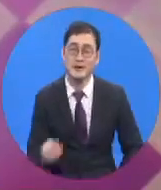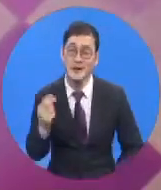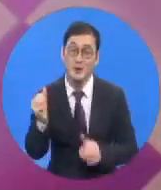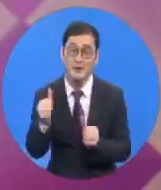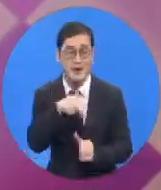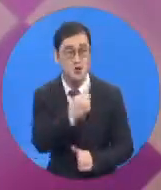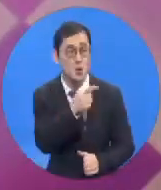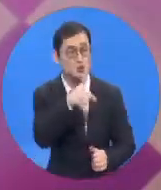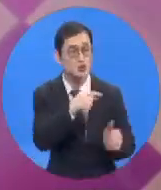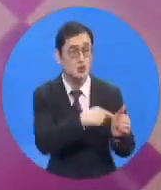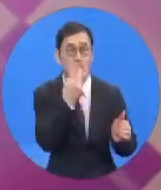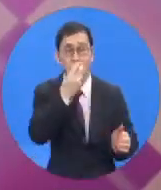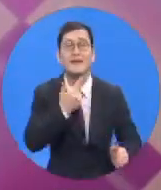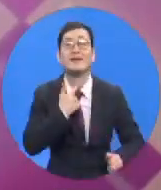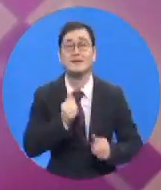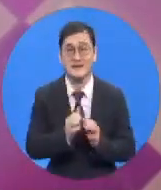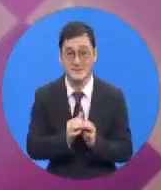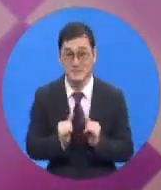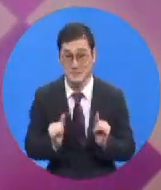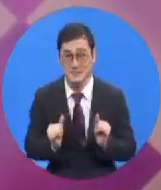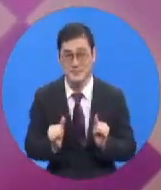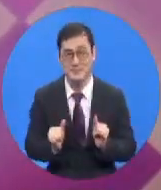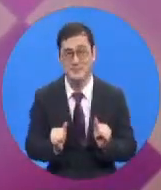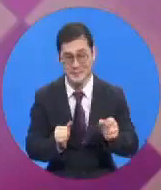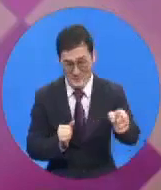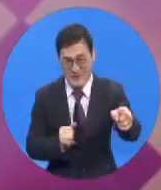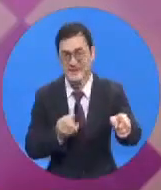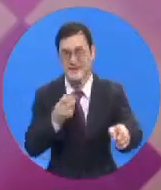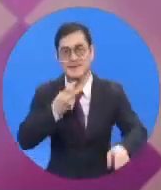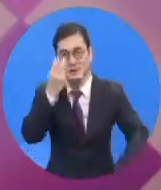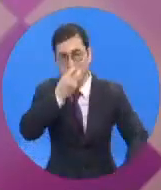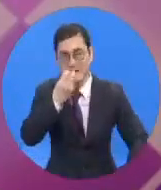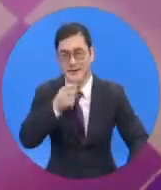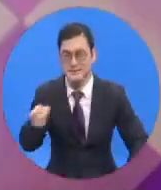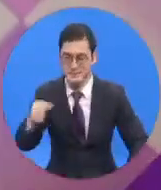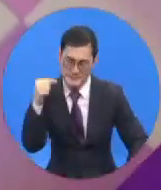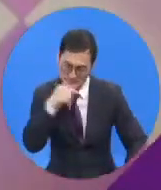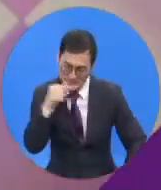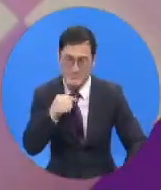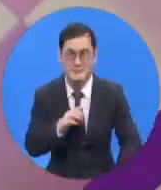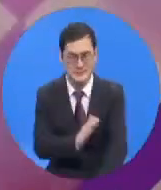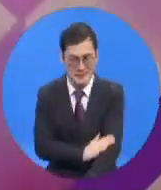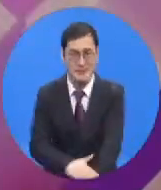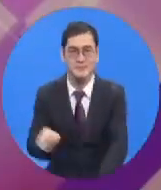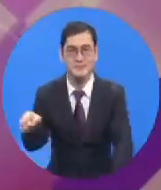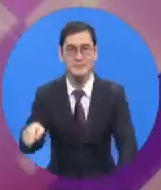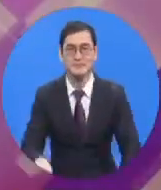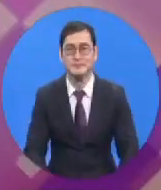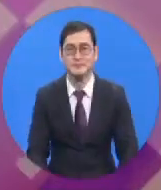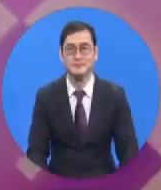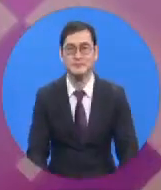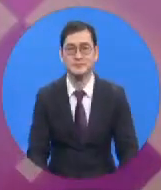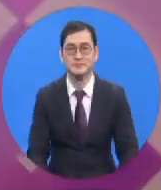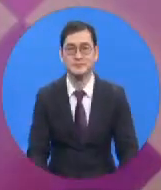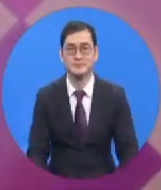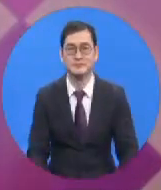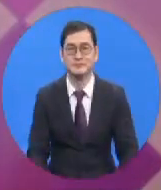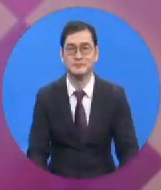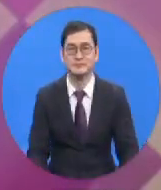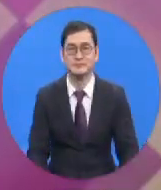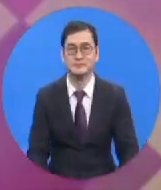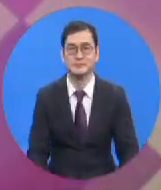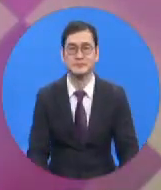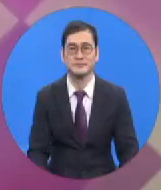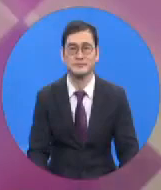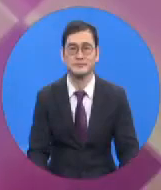좀 알려지면서 결국 이 사건이 단순히 검사 개인에게, 검사 개인 몇몇에게 국한되는 게 아니라 더